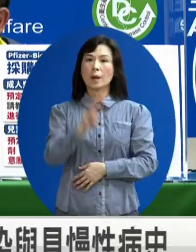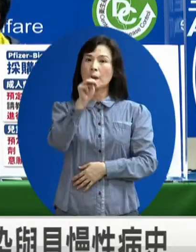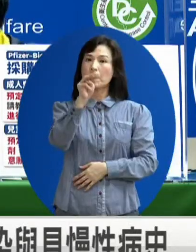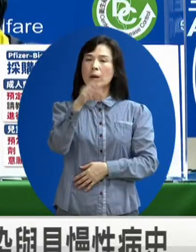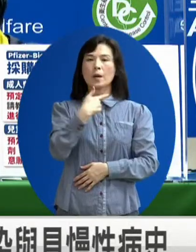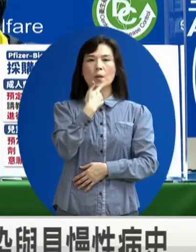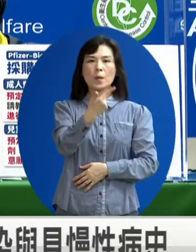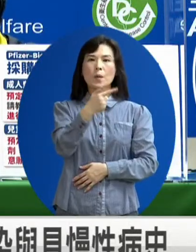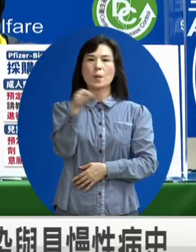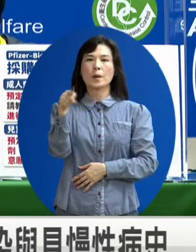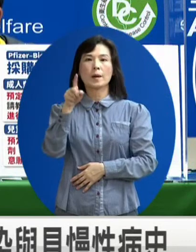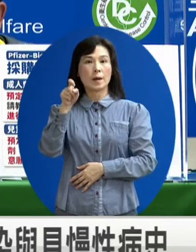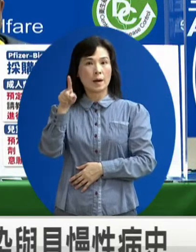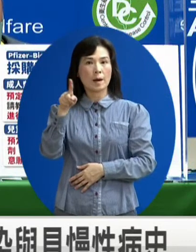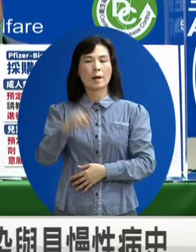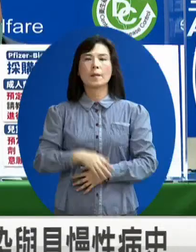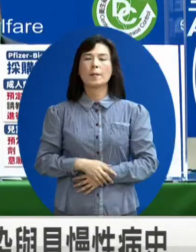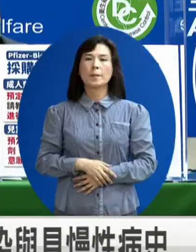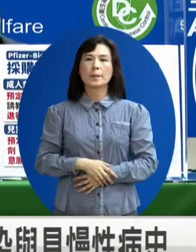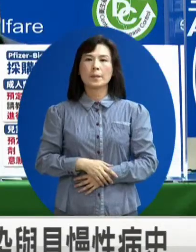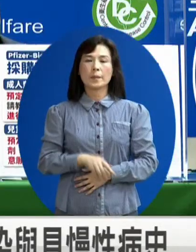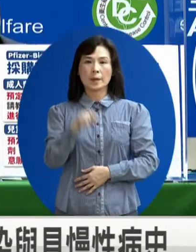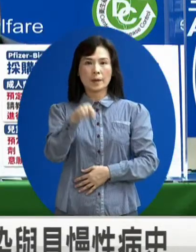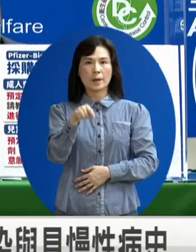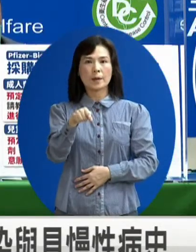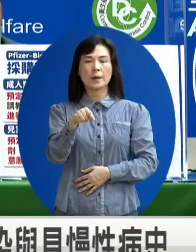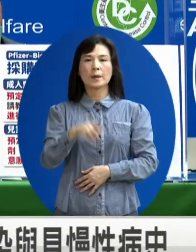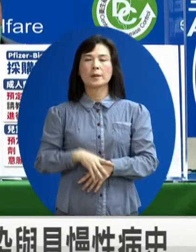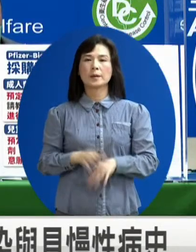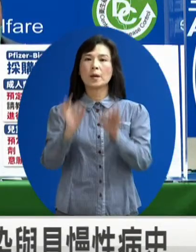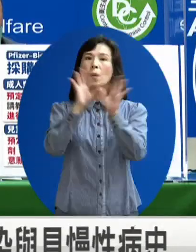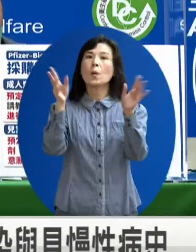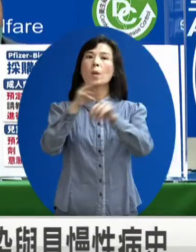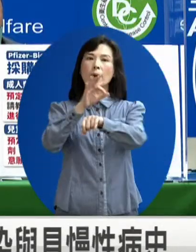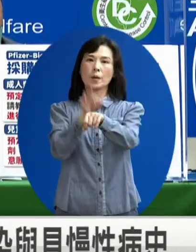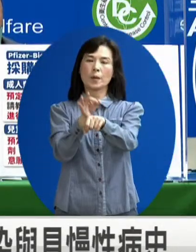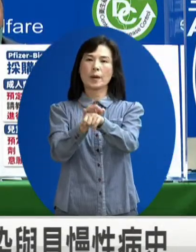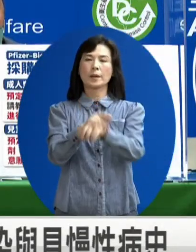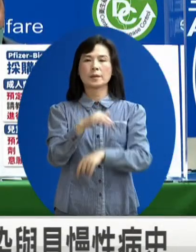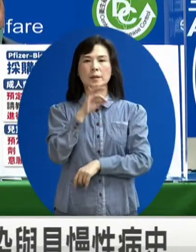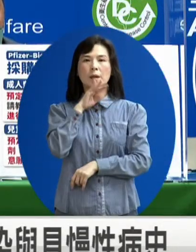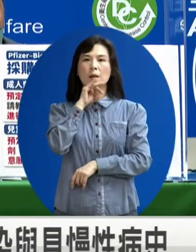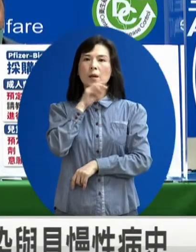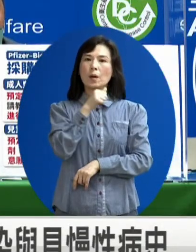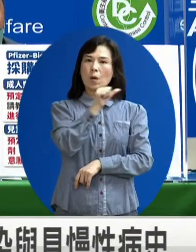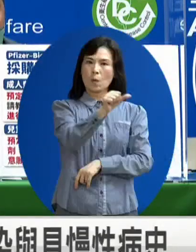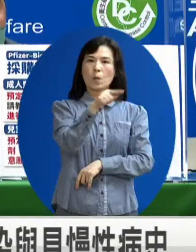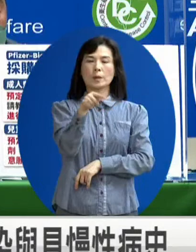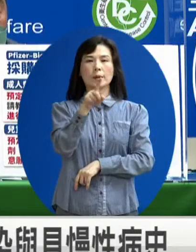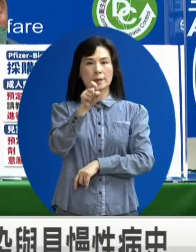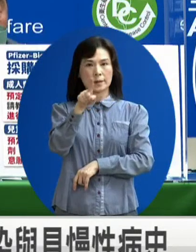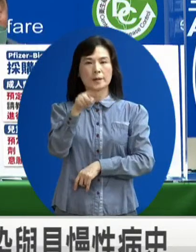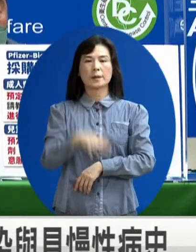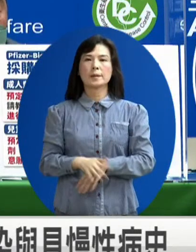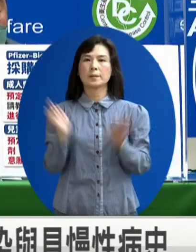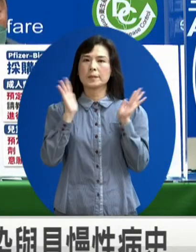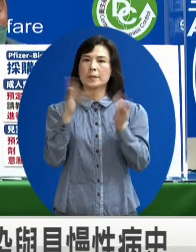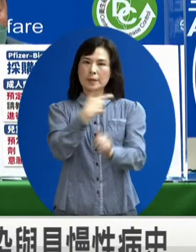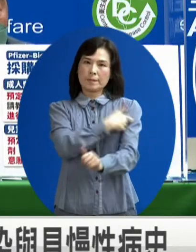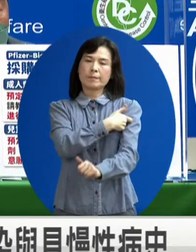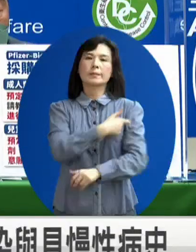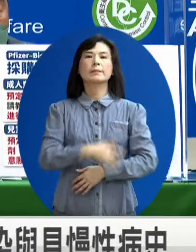是6岁到11岁嘛，那这个辉瑞这是5岁到11岁儿童 接种基础